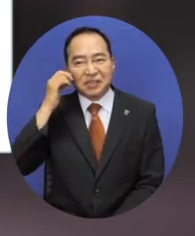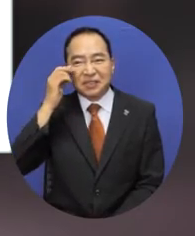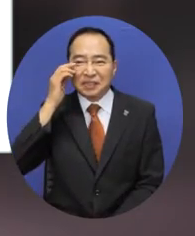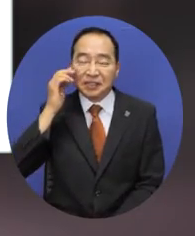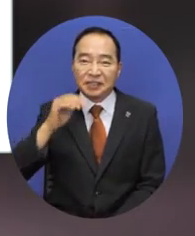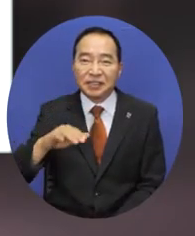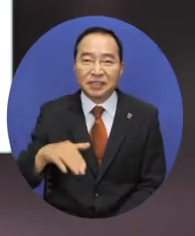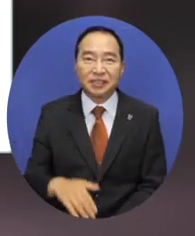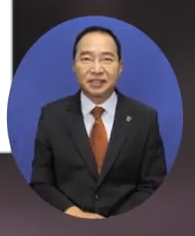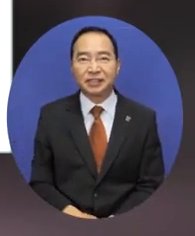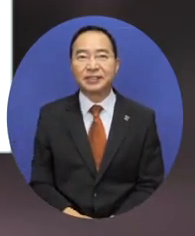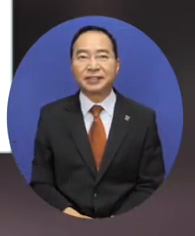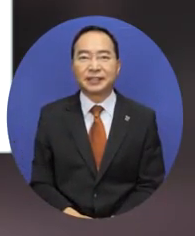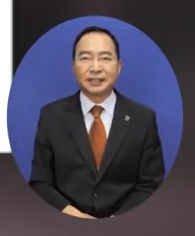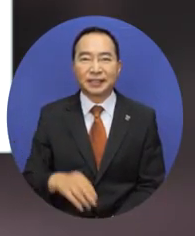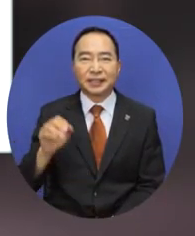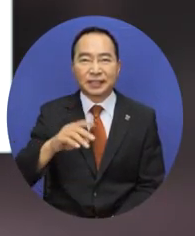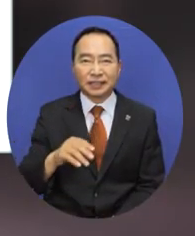It's